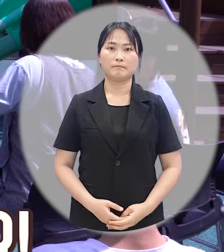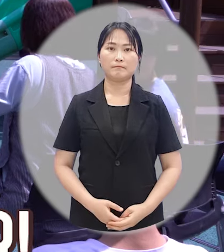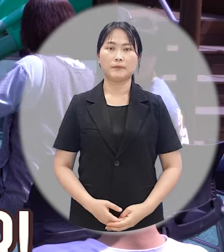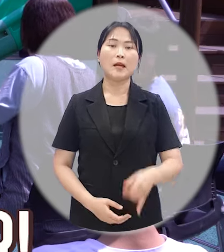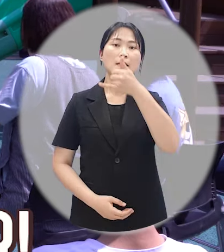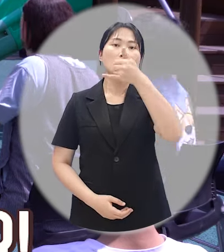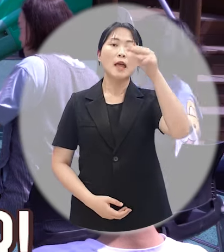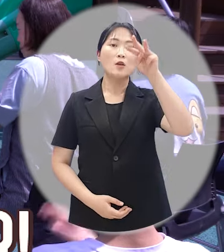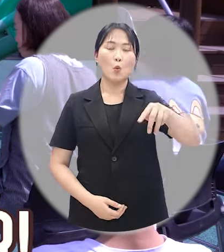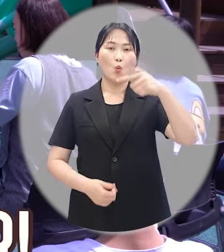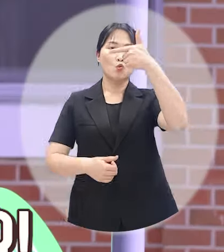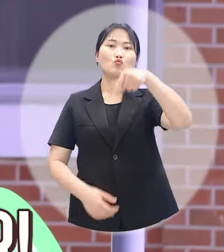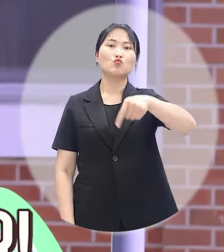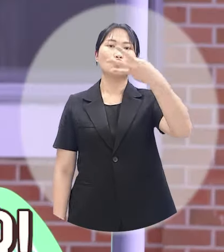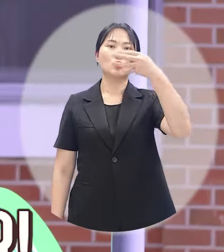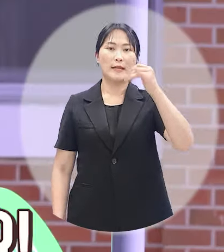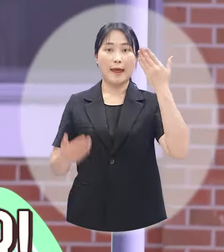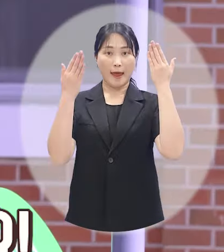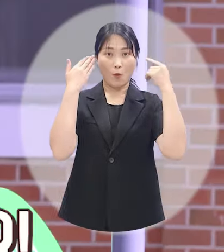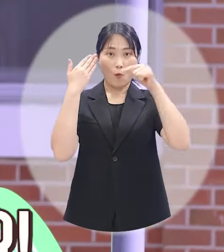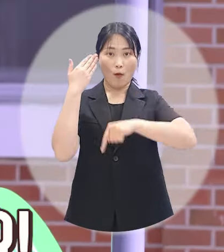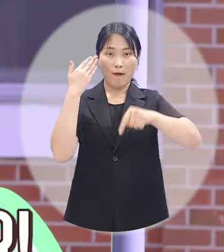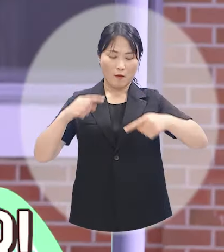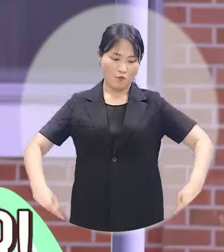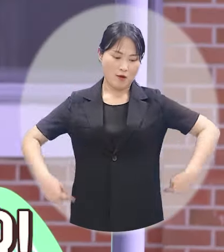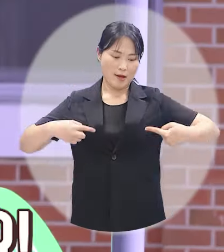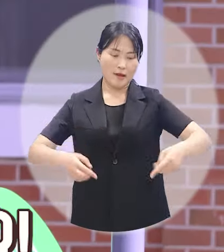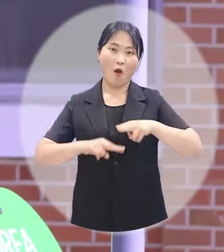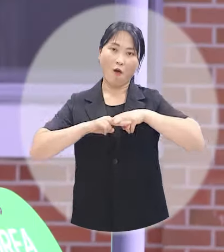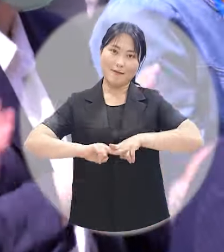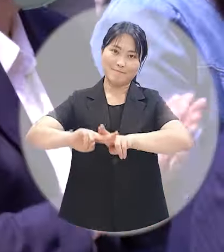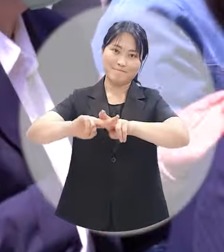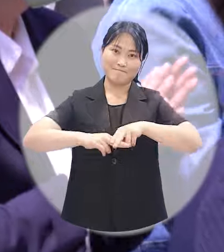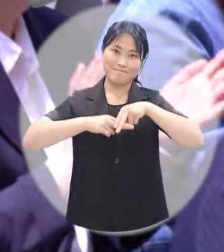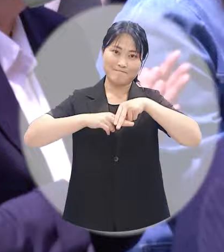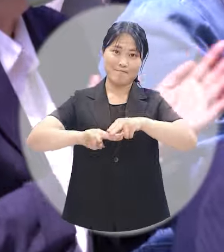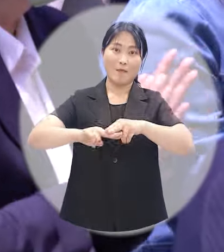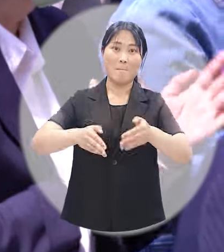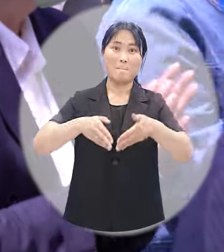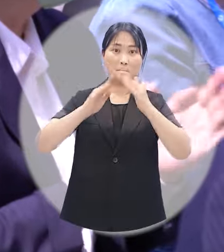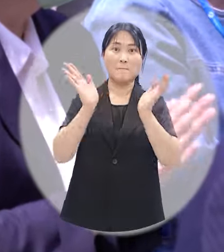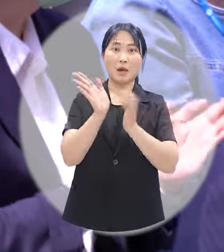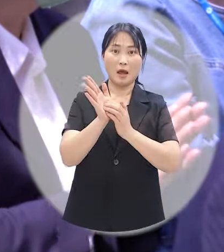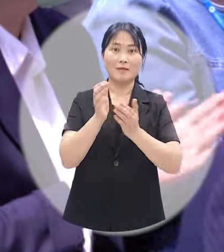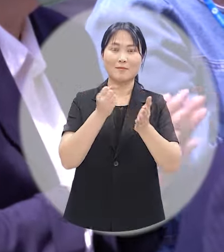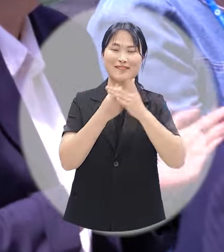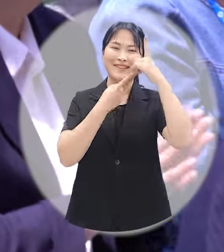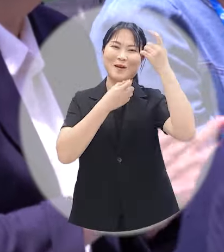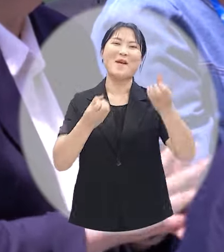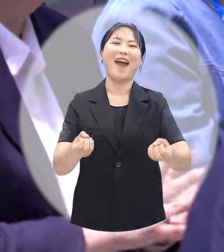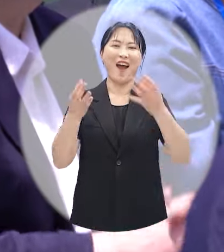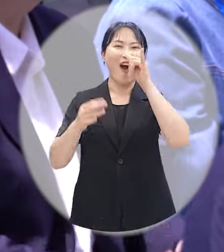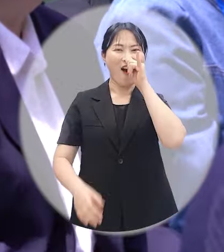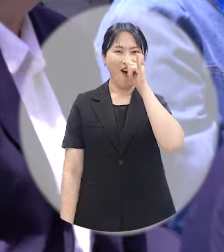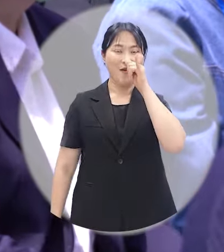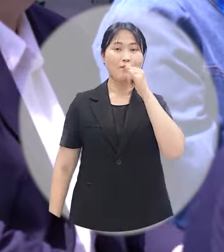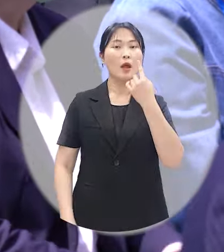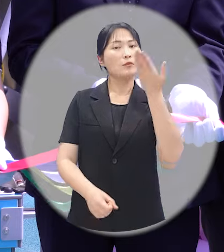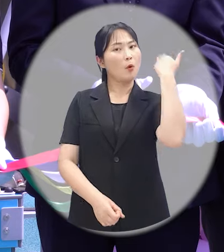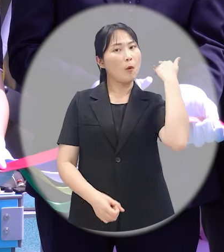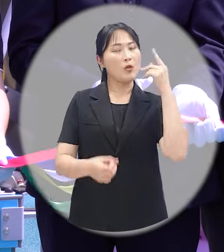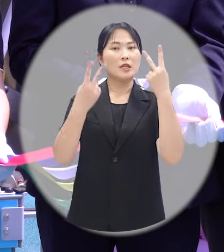세종누리학교 놀이터에 휠체어 그네가 설치되면서 기념행사가 열렸습니다. 당초 지난 2016년 조수미 성악가가